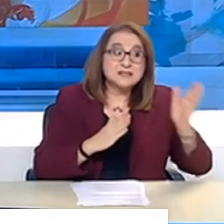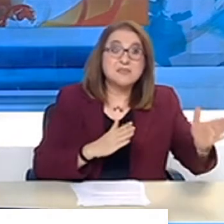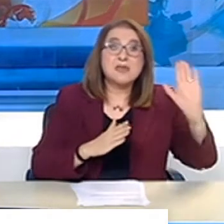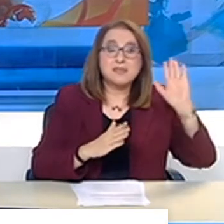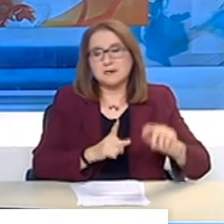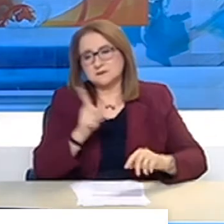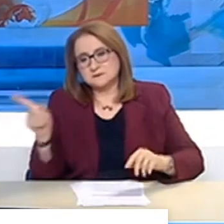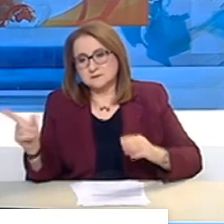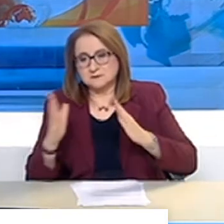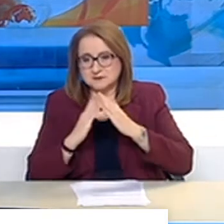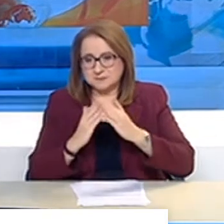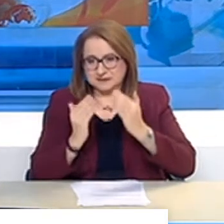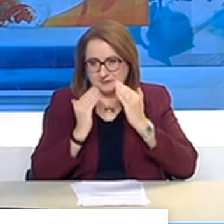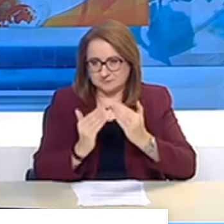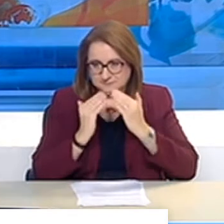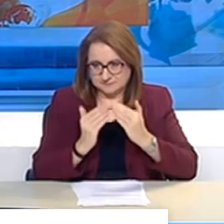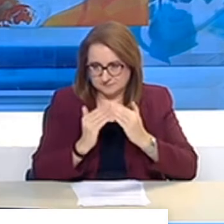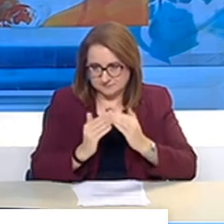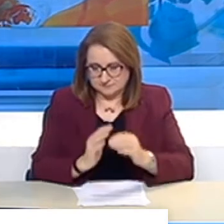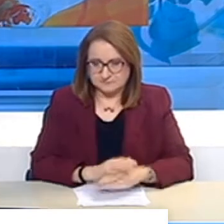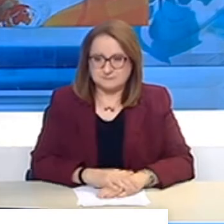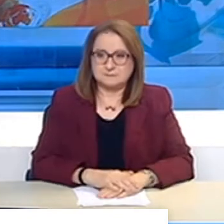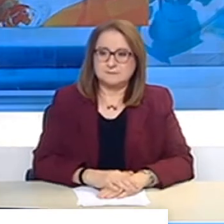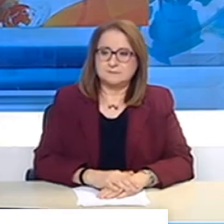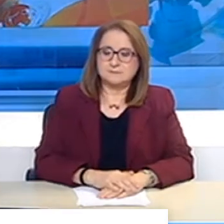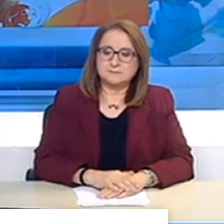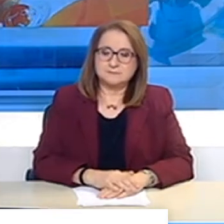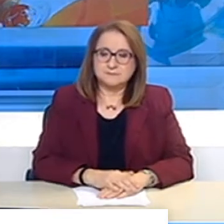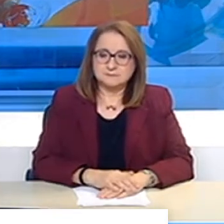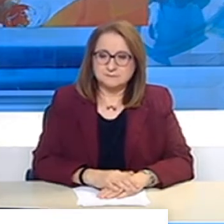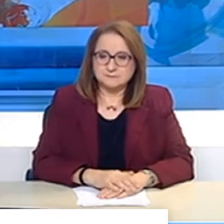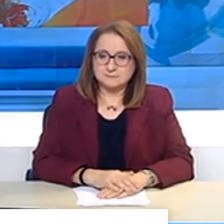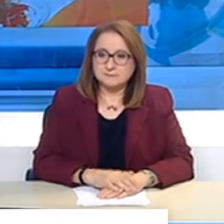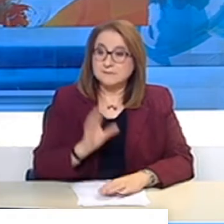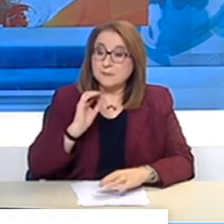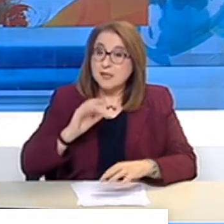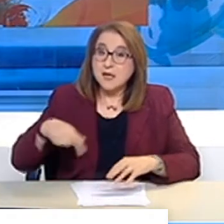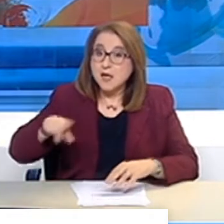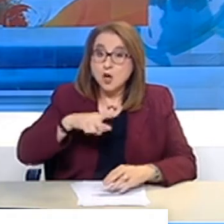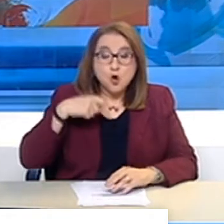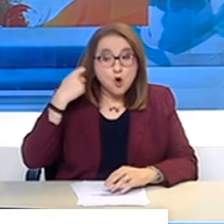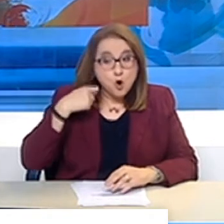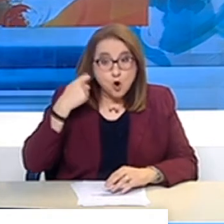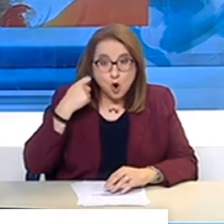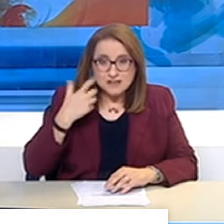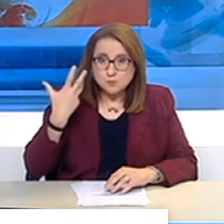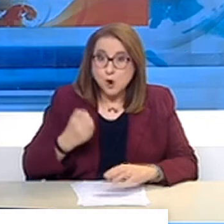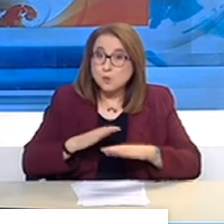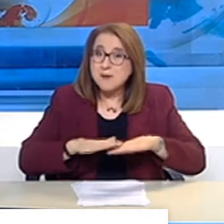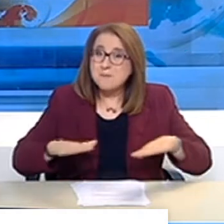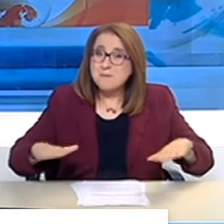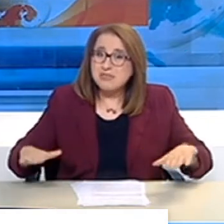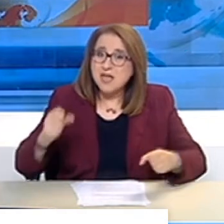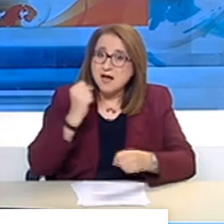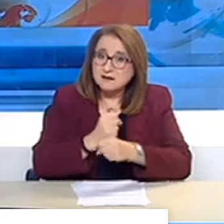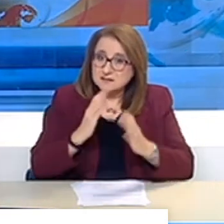Συνεχίζονται οι άδειες ειδικού σκοπού και στο δημόσιο και στον ιδιωτικό τομέα για γονείς με παιδιά σε εκπαιδευτικές δομές που παραμένουν